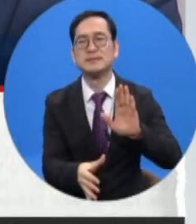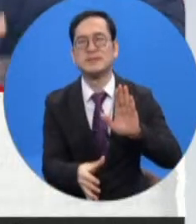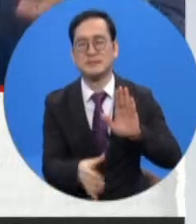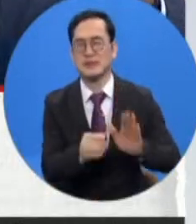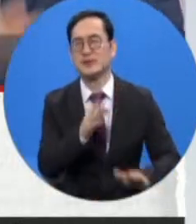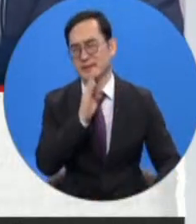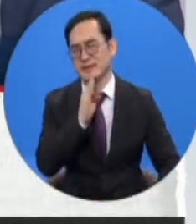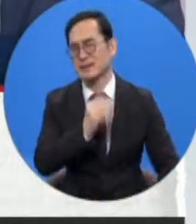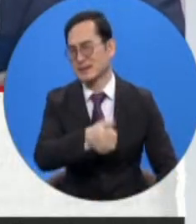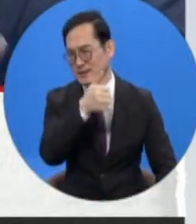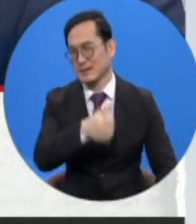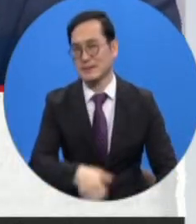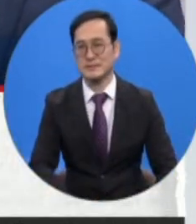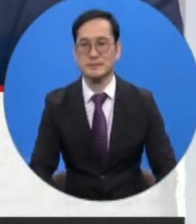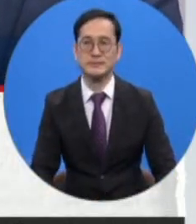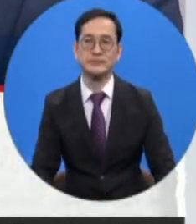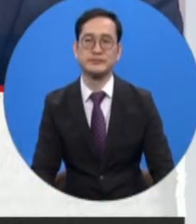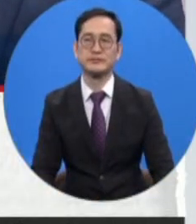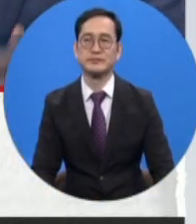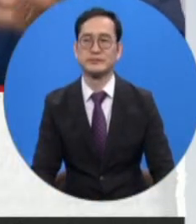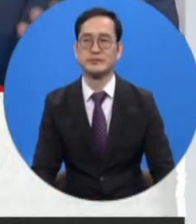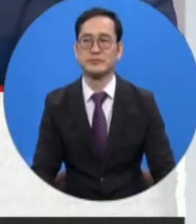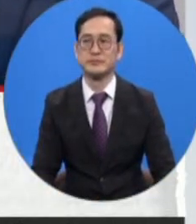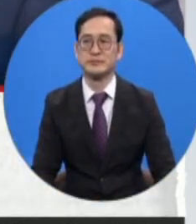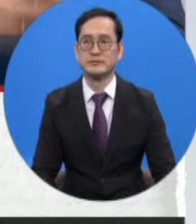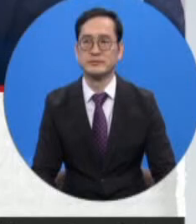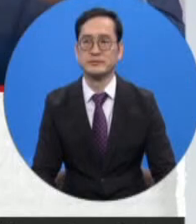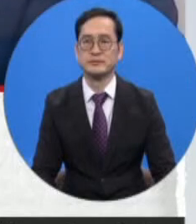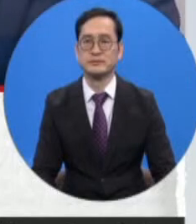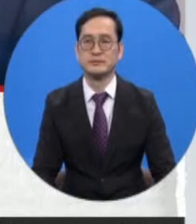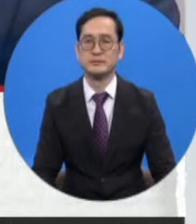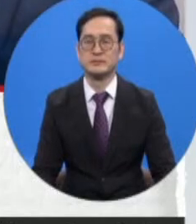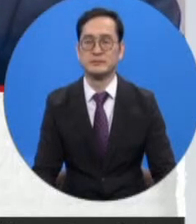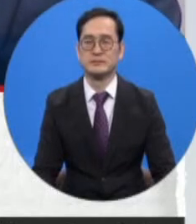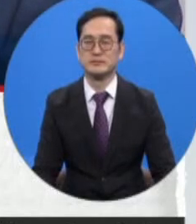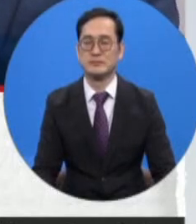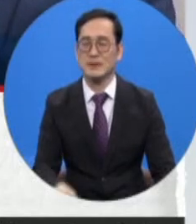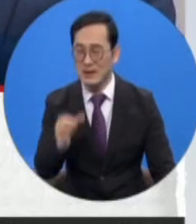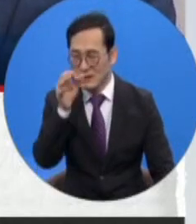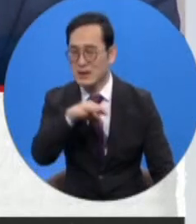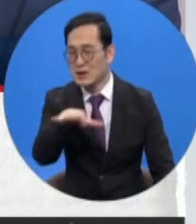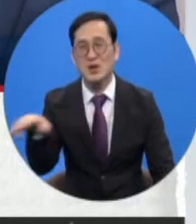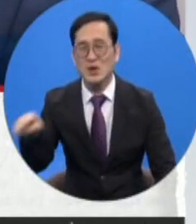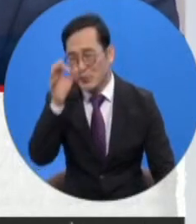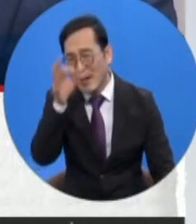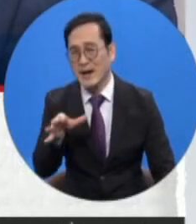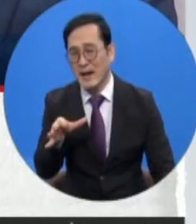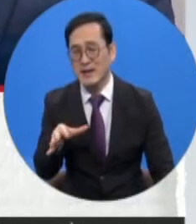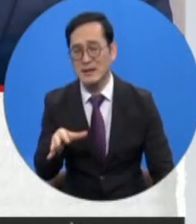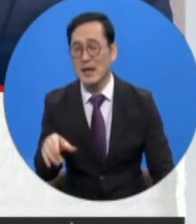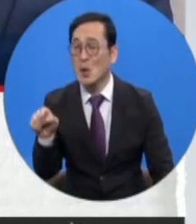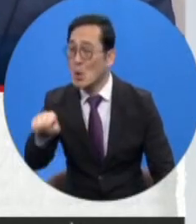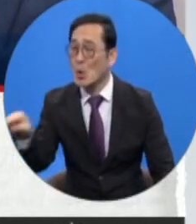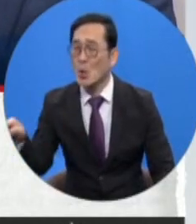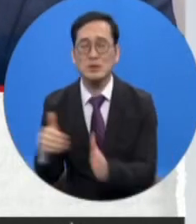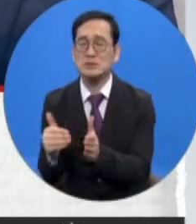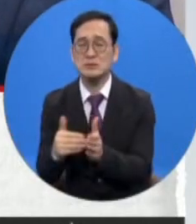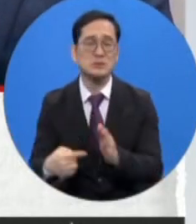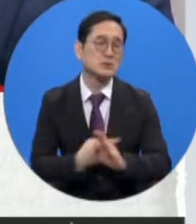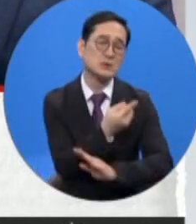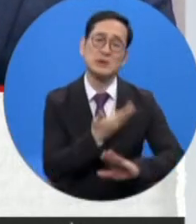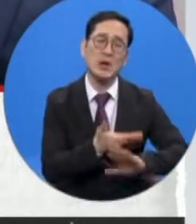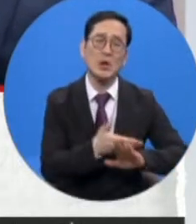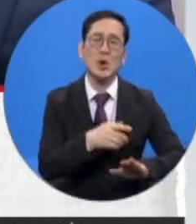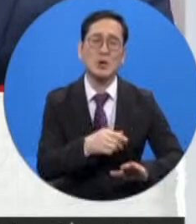괜히 이것까지만 했다고 사과해놓고 또 다른 게 드러나면 또 사과하는 방식은 예. 적절하지 않을 것이다. 그렇게 생각이 듭니다.